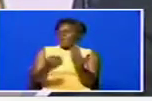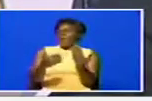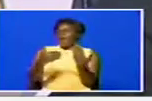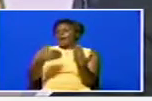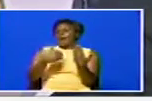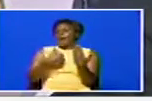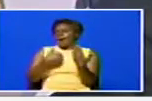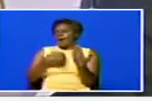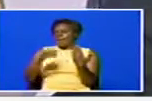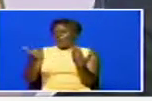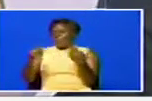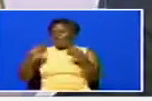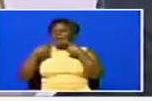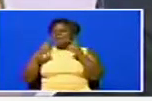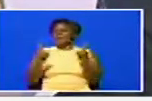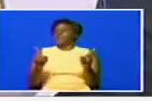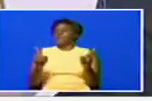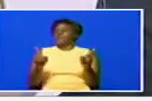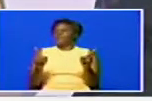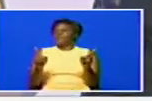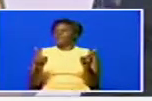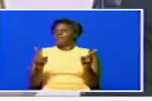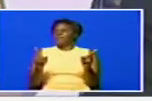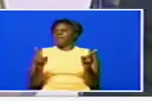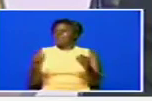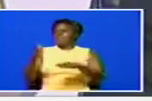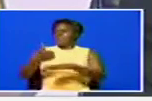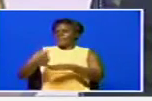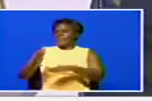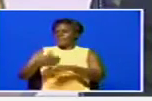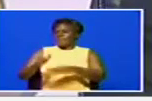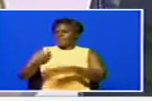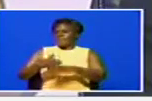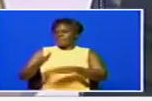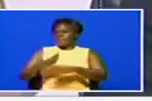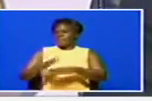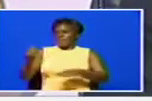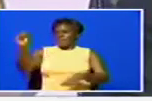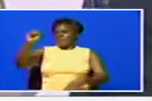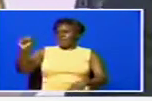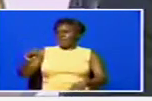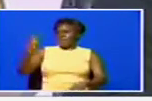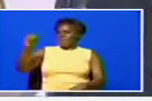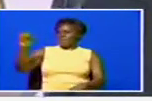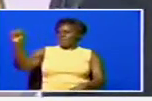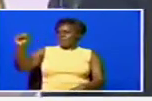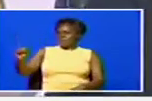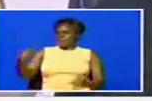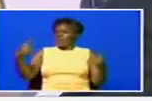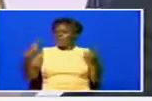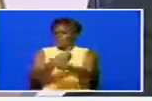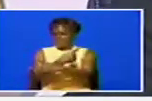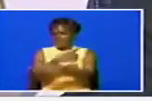ambayo yamekuwa yakipeperushwa ni yale ambayo yamekuwa yametumwa kwa jinsia ya SMS. Ukipata kuna